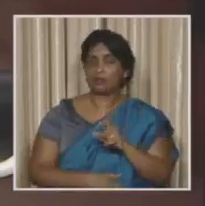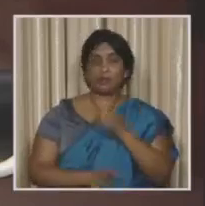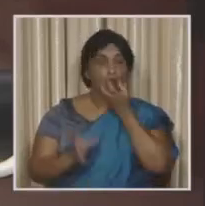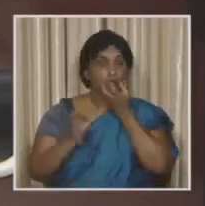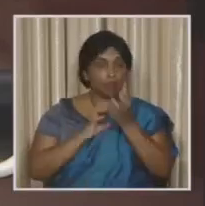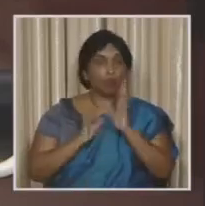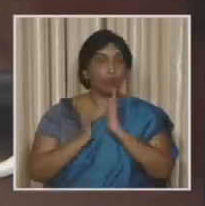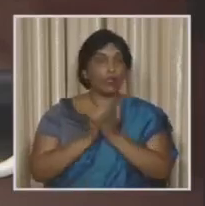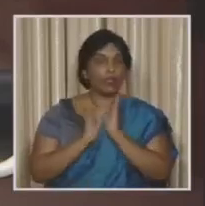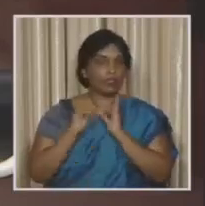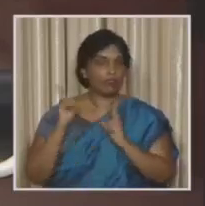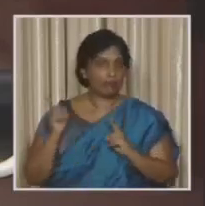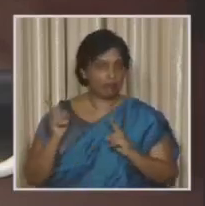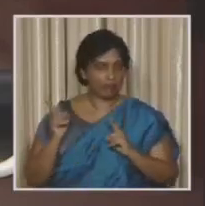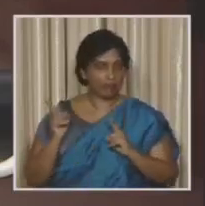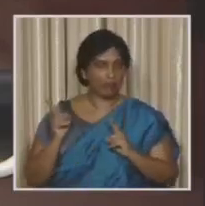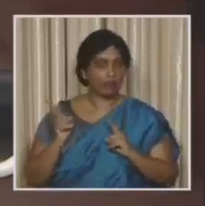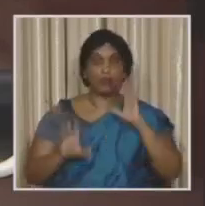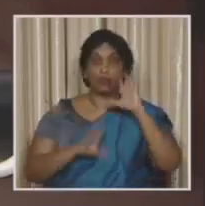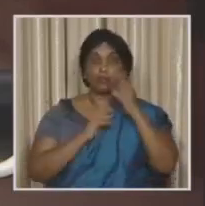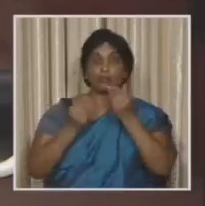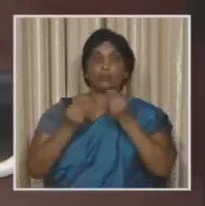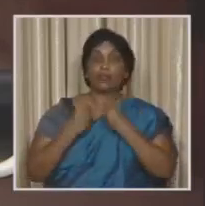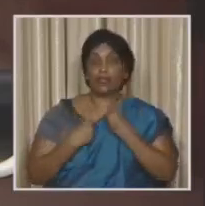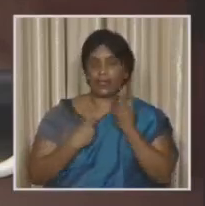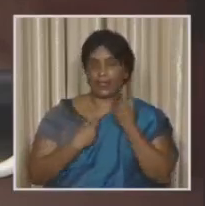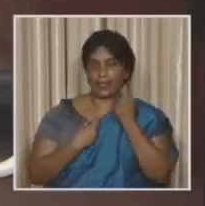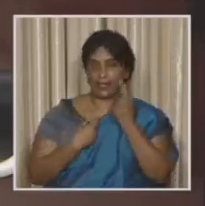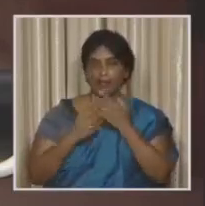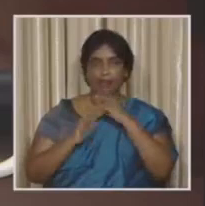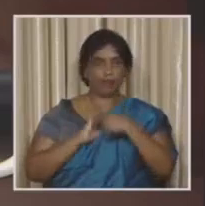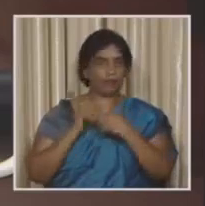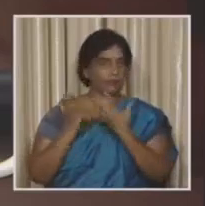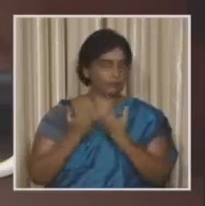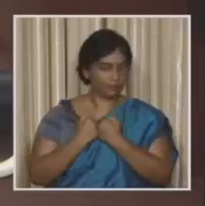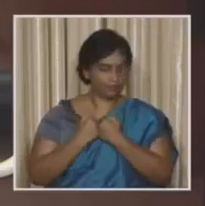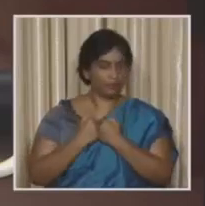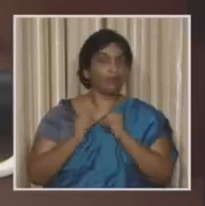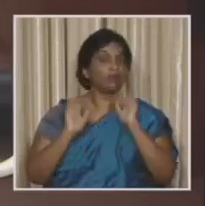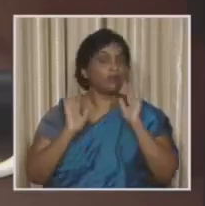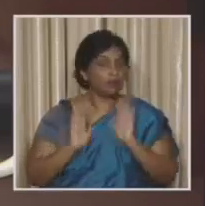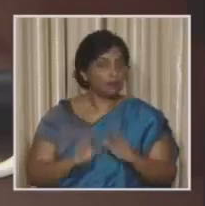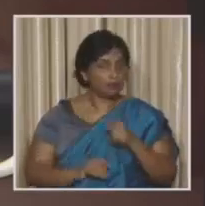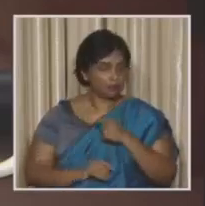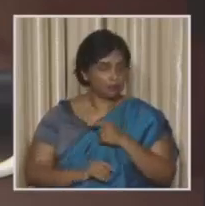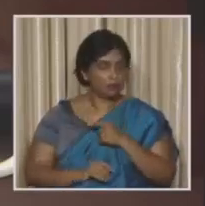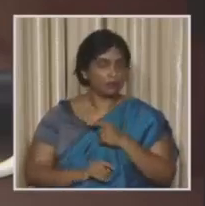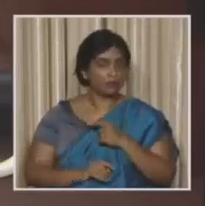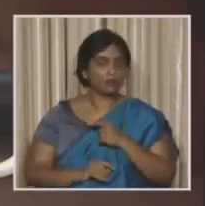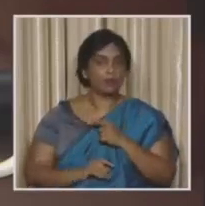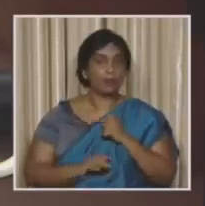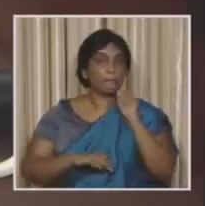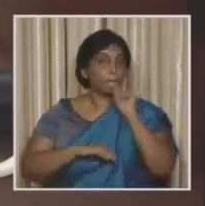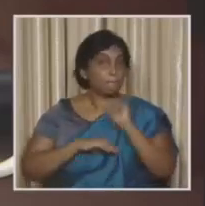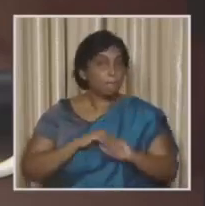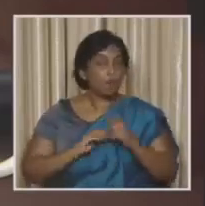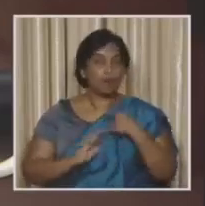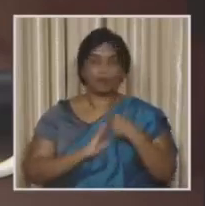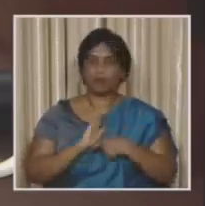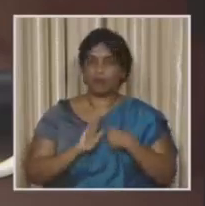ප්‍රහාරයෙන් ඉන්දියාවෙන් තොරතුරු ඒකකින් තමයි ලංකාවට එන්නේ හැබැයි ප්‍රහාර සලසුම් කරන